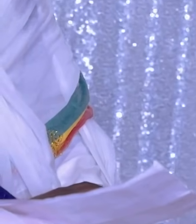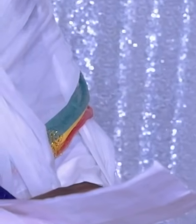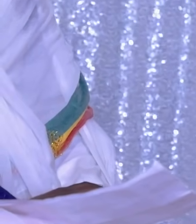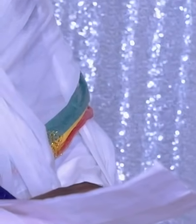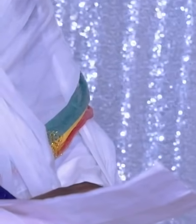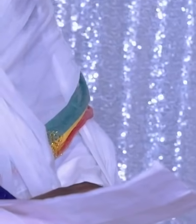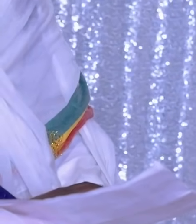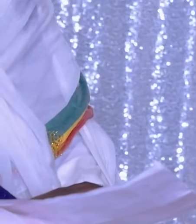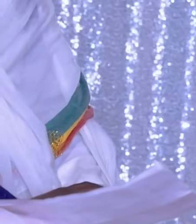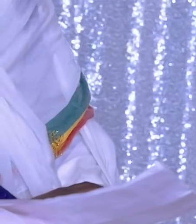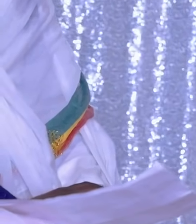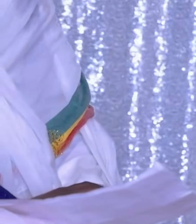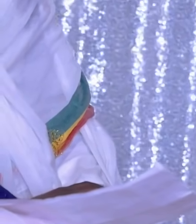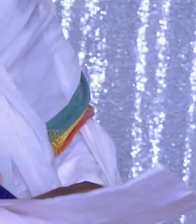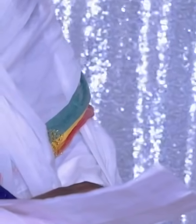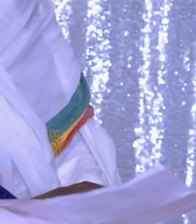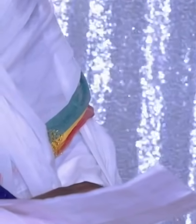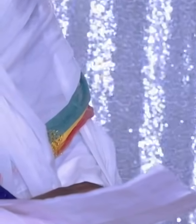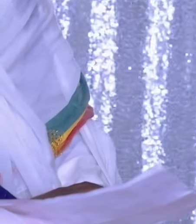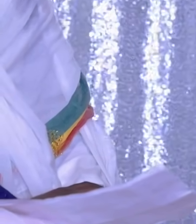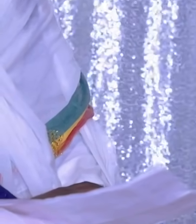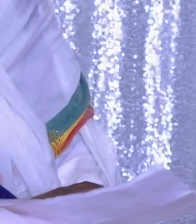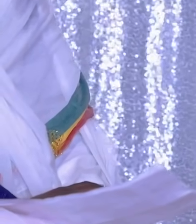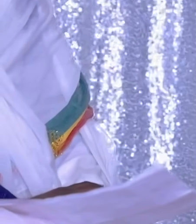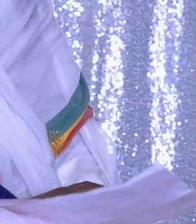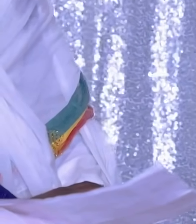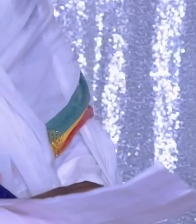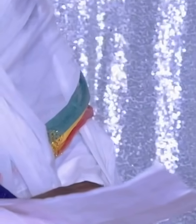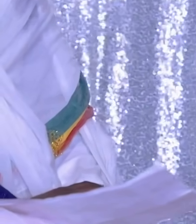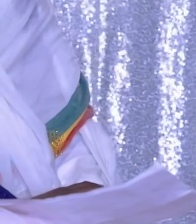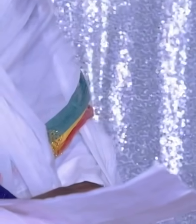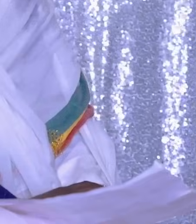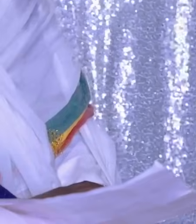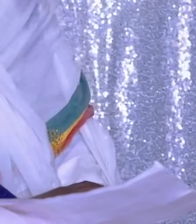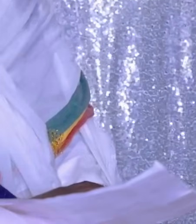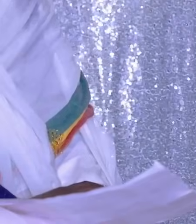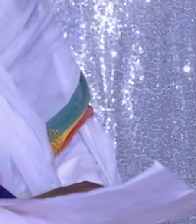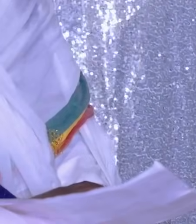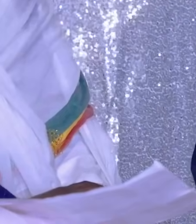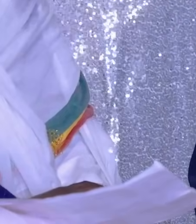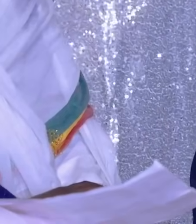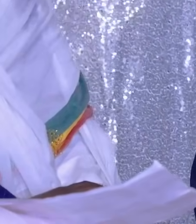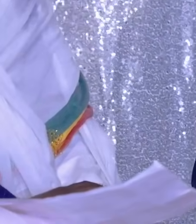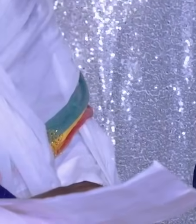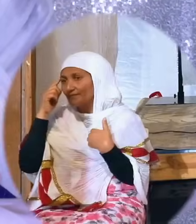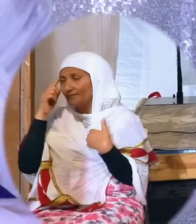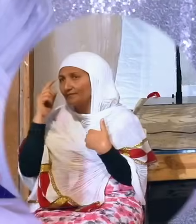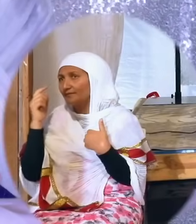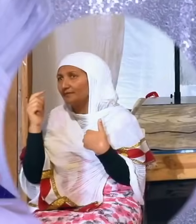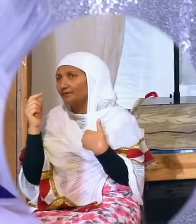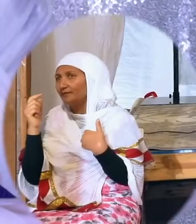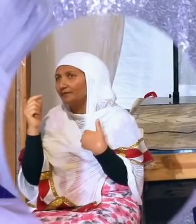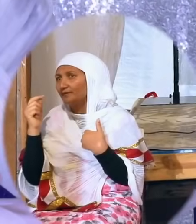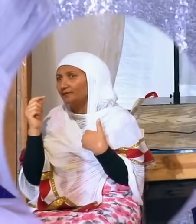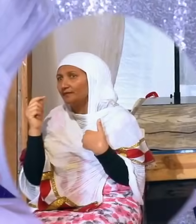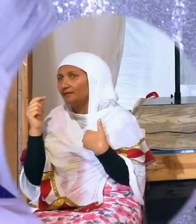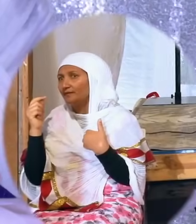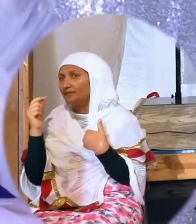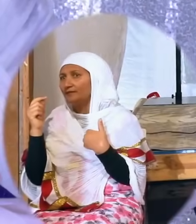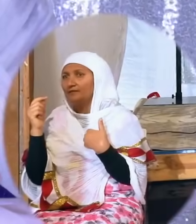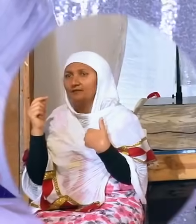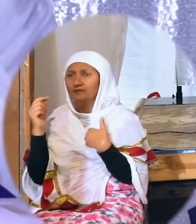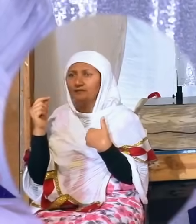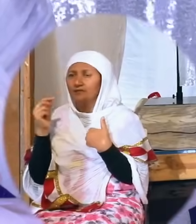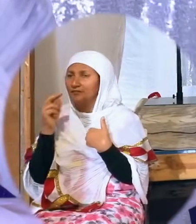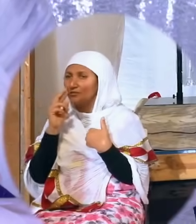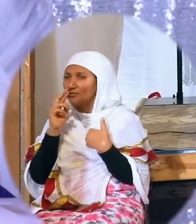ምንነጋገረው ችግሩ አሁን እንደዚህ ያለ ሐሳብ ከዚህ እንግዲህ ያፈንጋጭ ሆነ